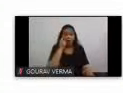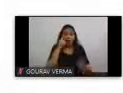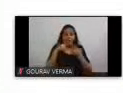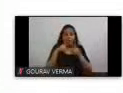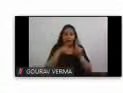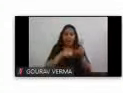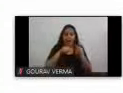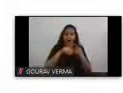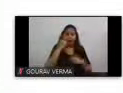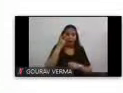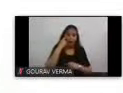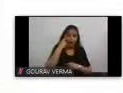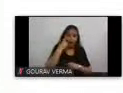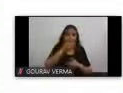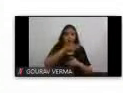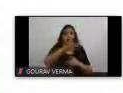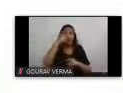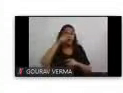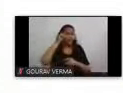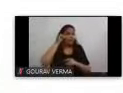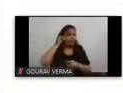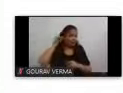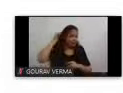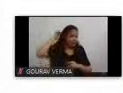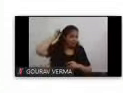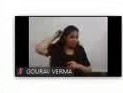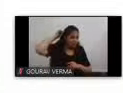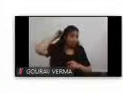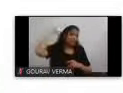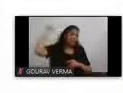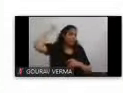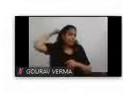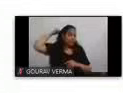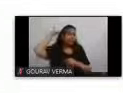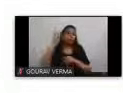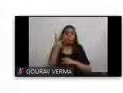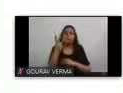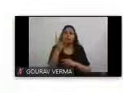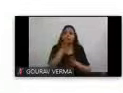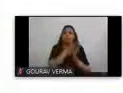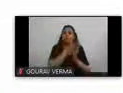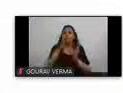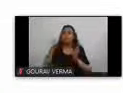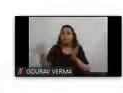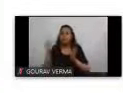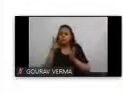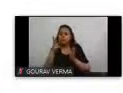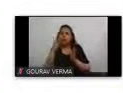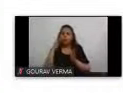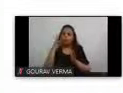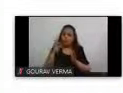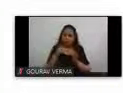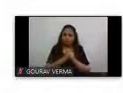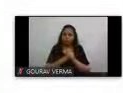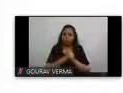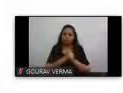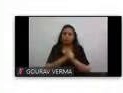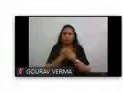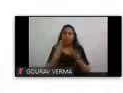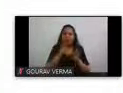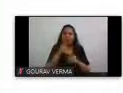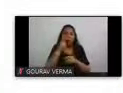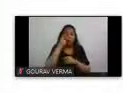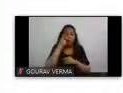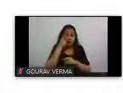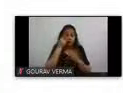ब्रेन. Damage to any one or all of this may reduce a person's ability to see. इसमें किसी